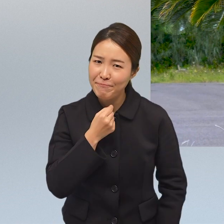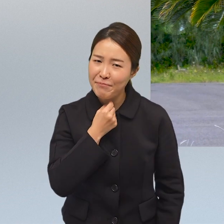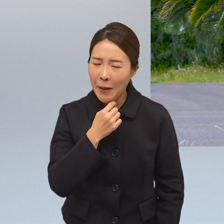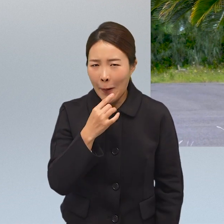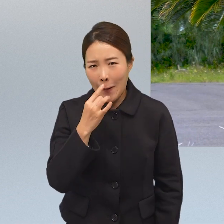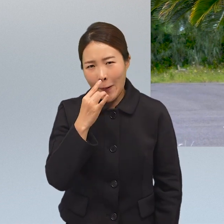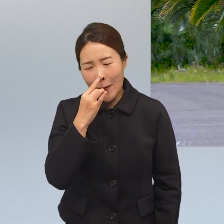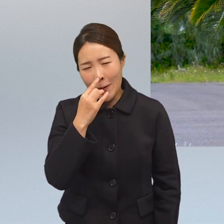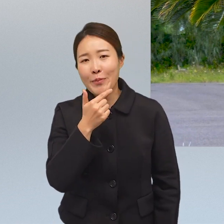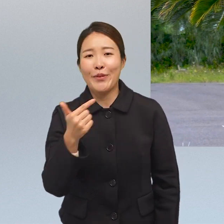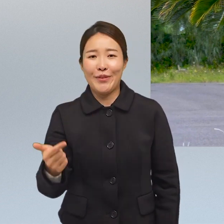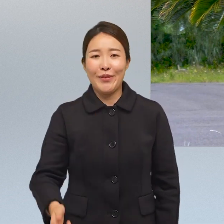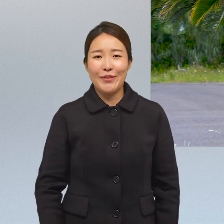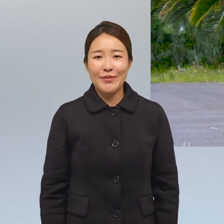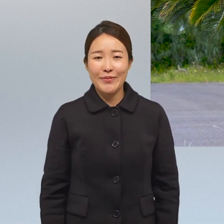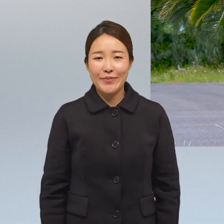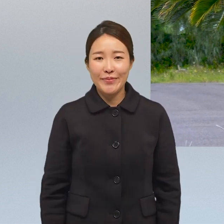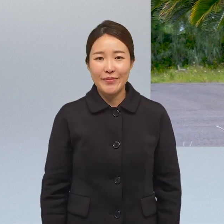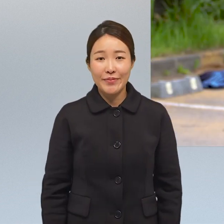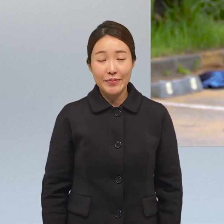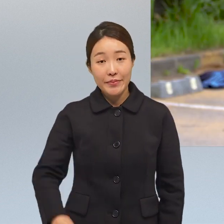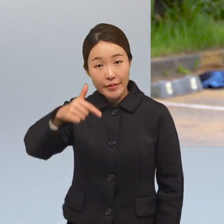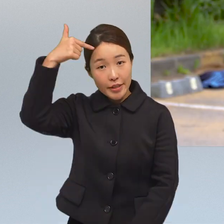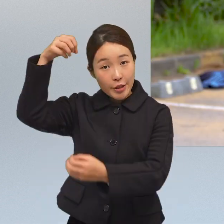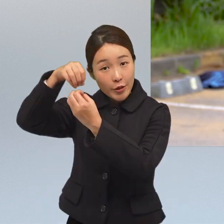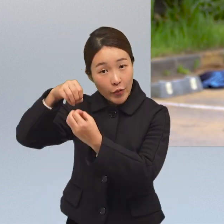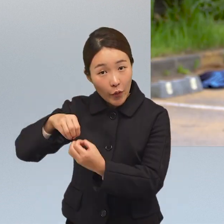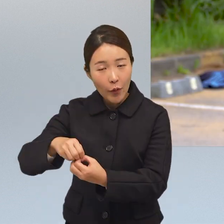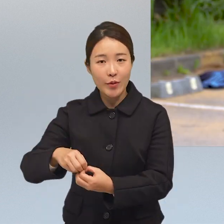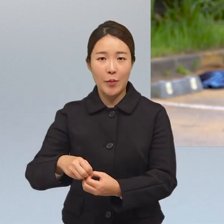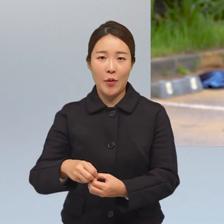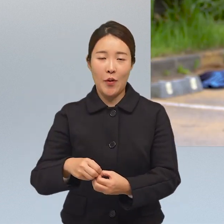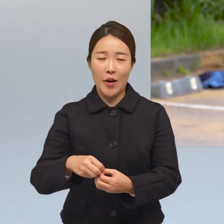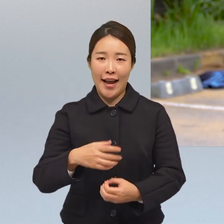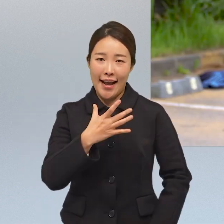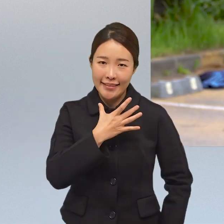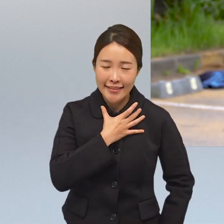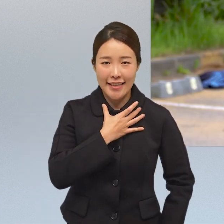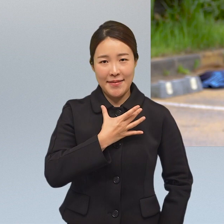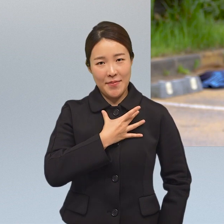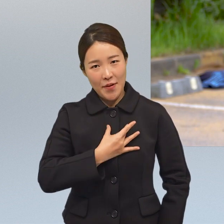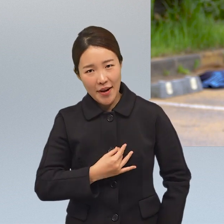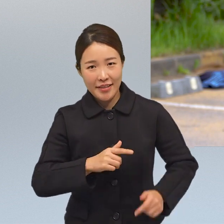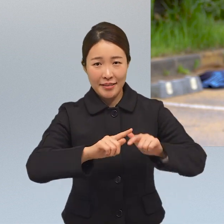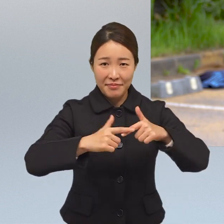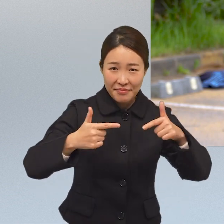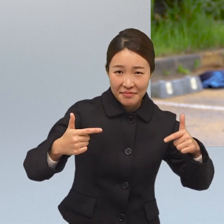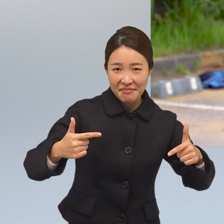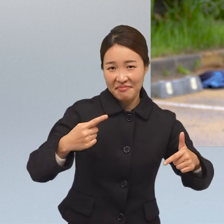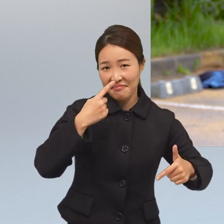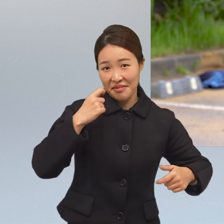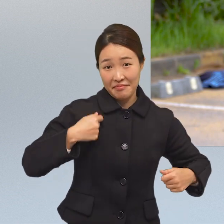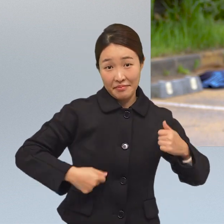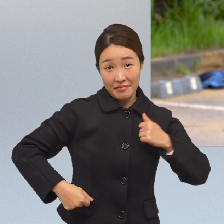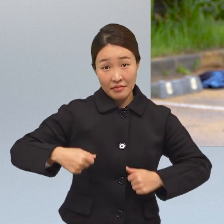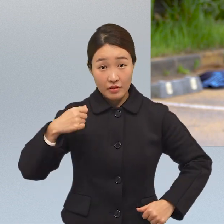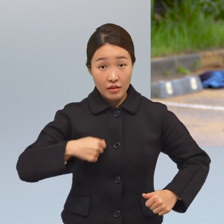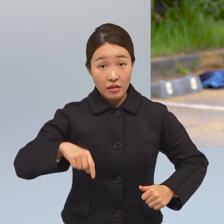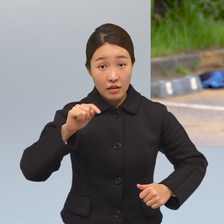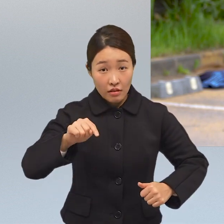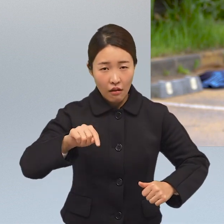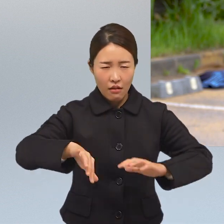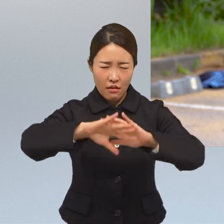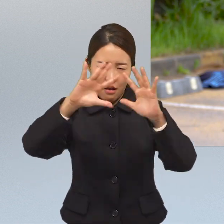싶다라는 저는 궁금증이 많이 들었던 것 같아요. 전통과 지금 액세서리 패션을 넘나드는